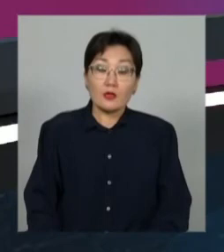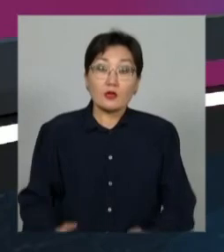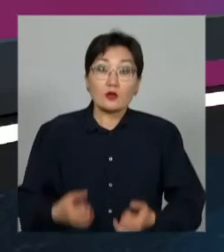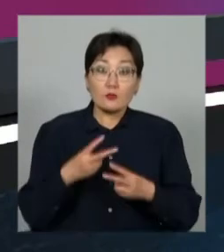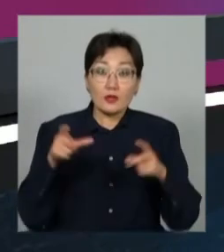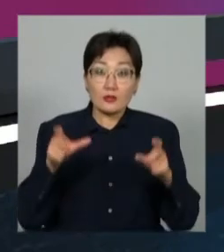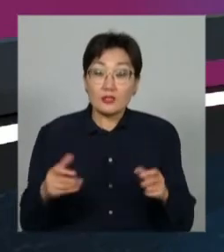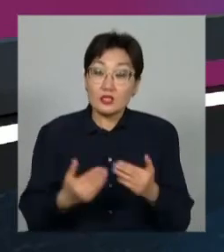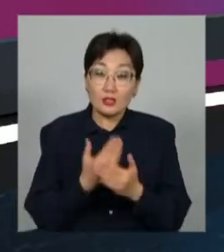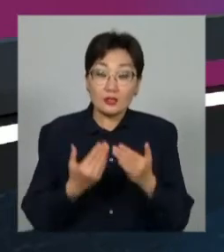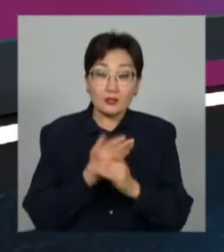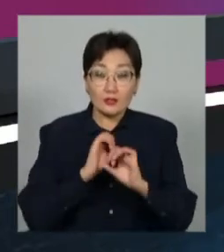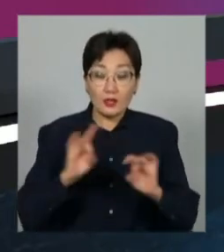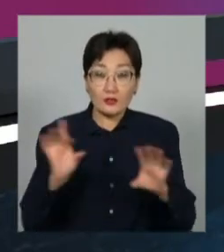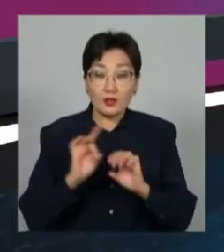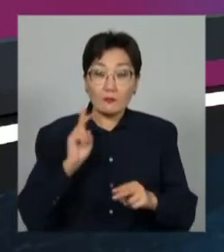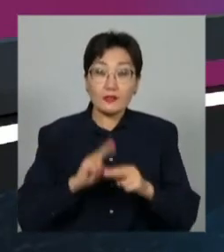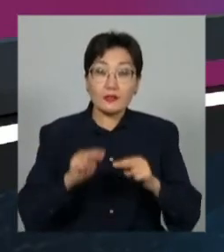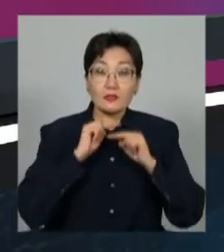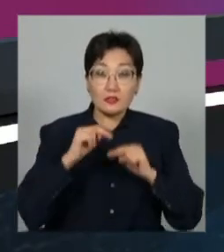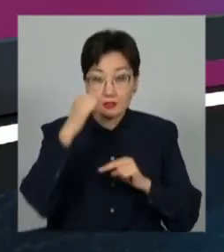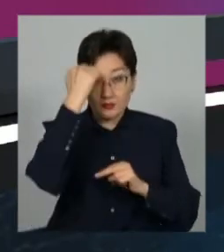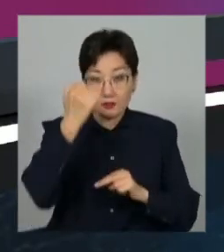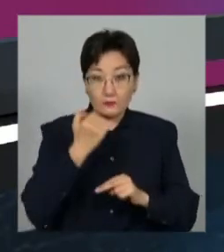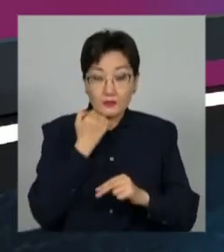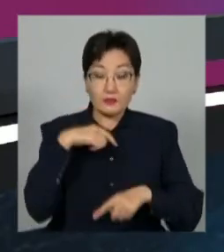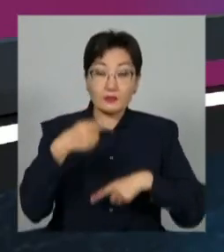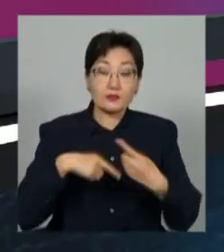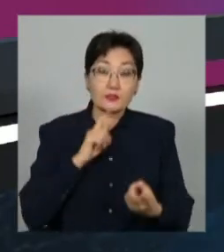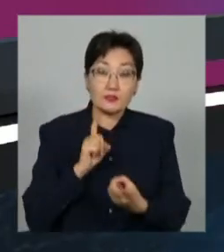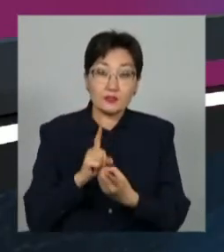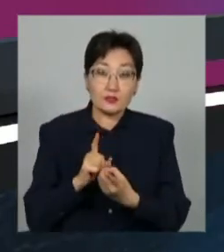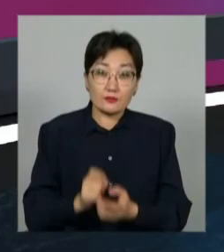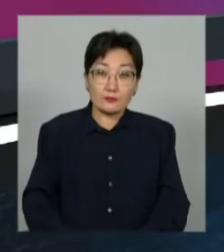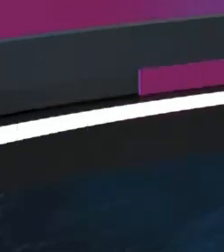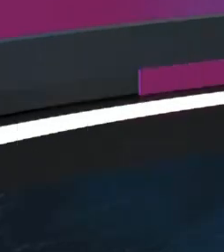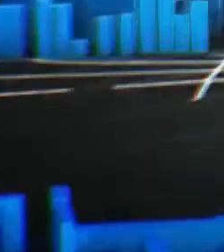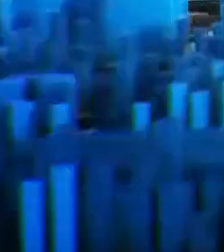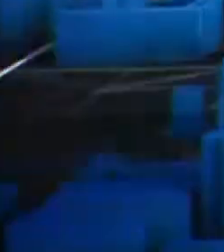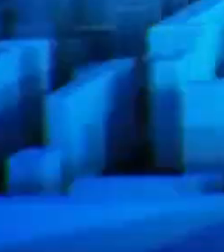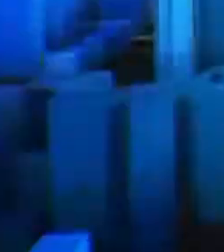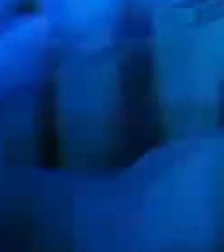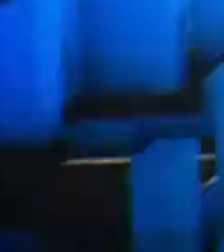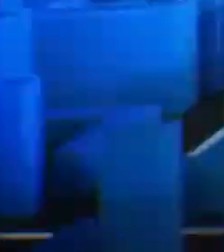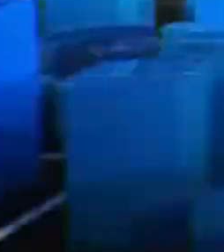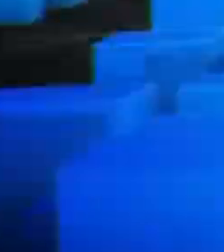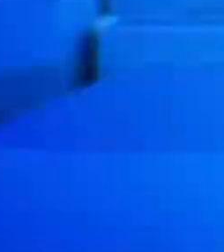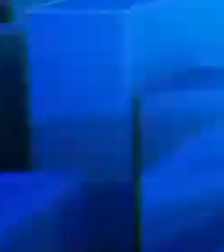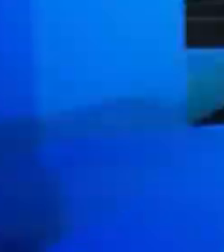Құрметті көрермен, әзірге айтарымыз осы болды. Қорытынды жаңалықтарда қайта жүздескенше.